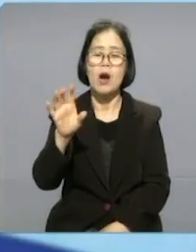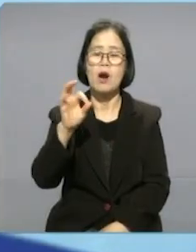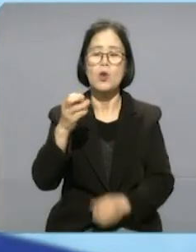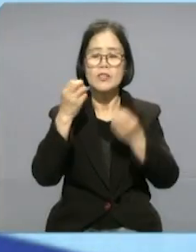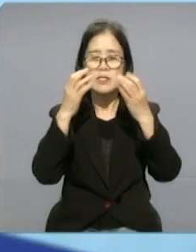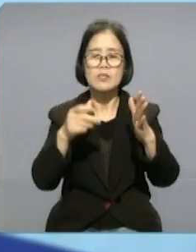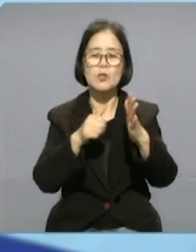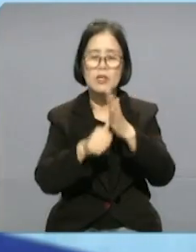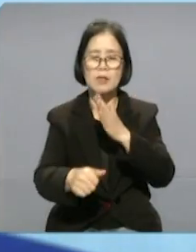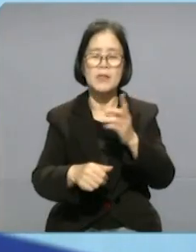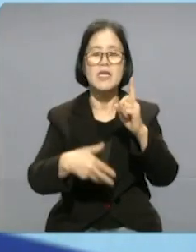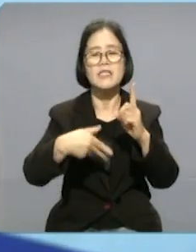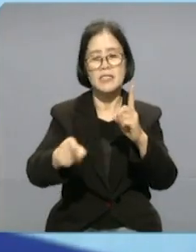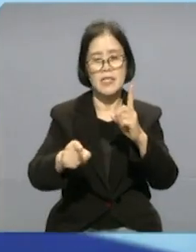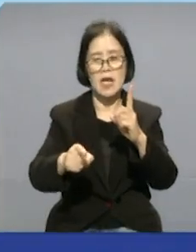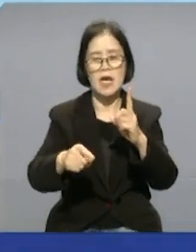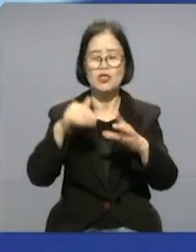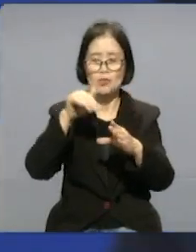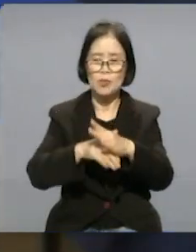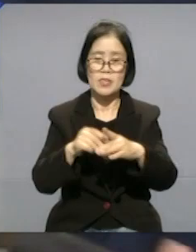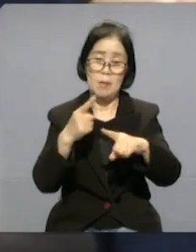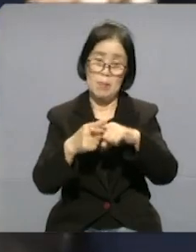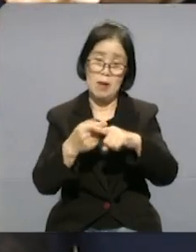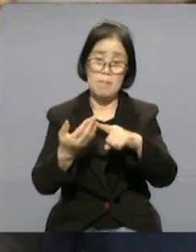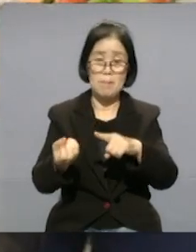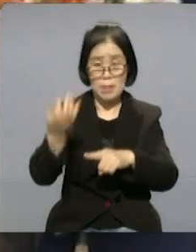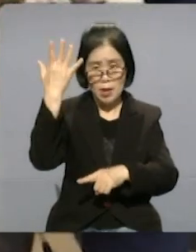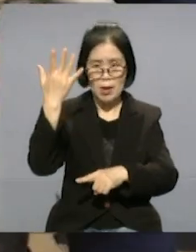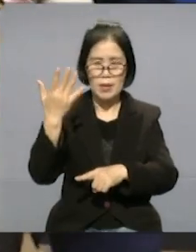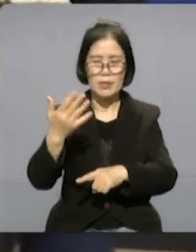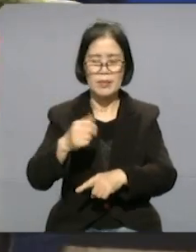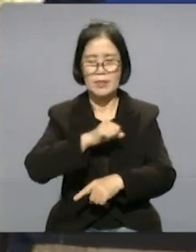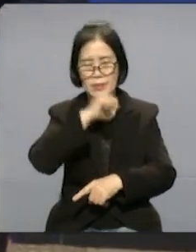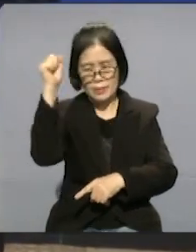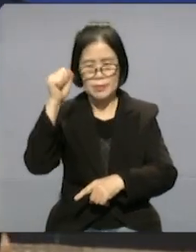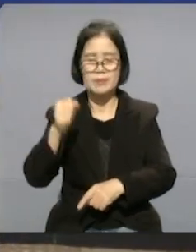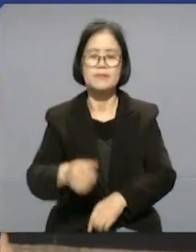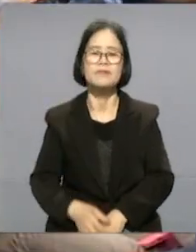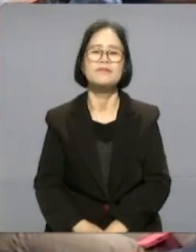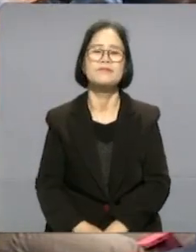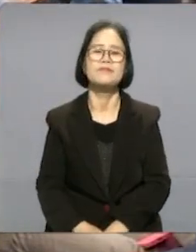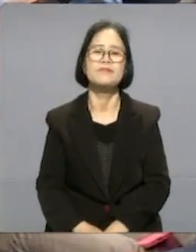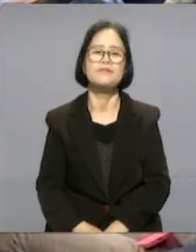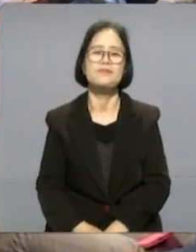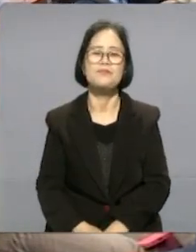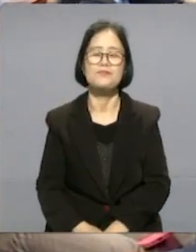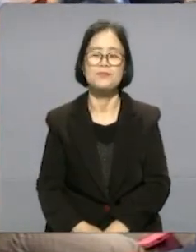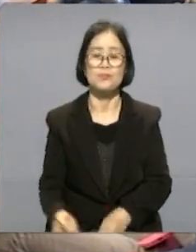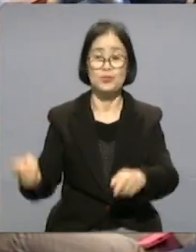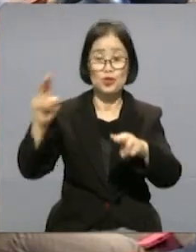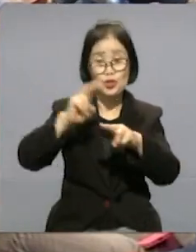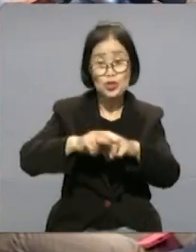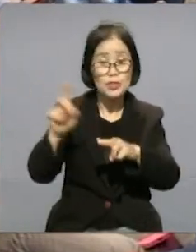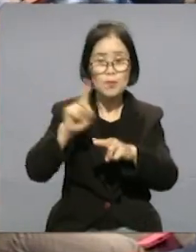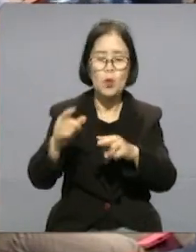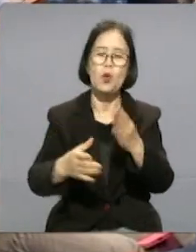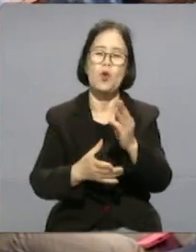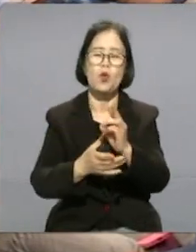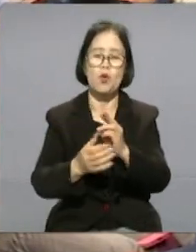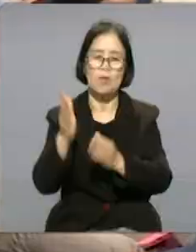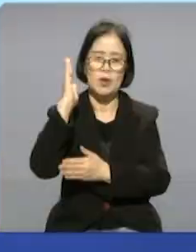원내대표는 1차 투표에서 과반을 득표해 곧바로 당선이 확정됐습니다. 취임 일성은